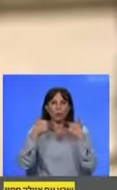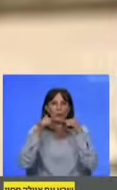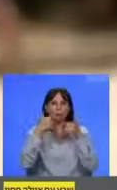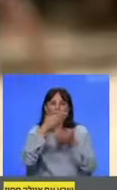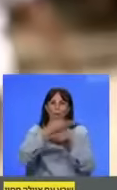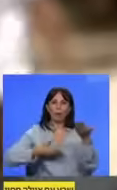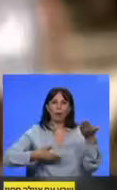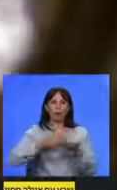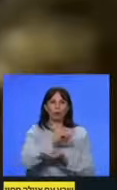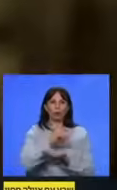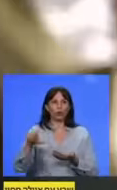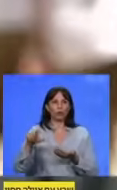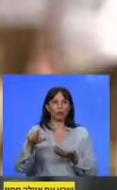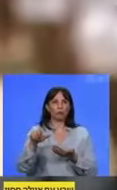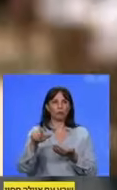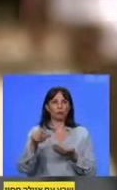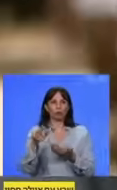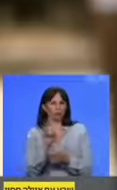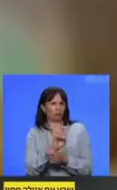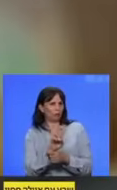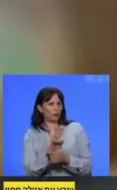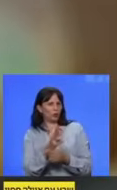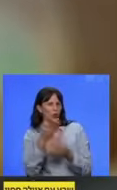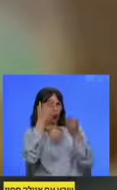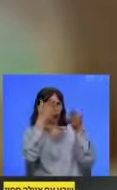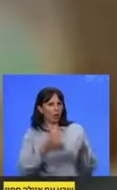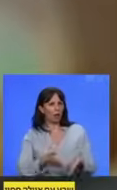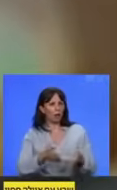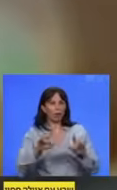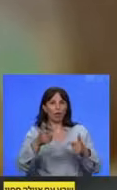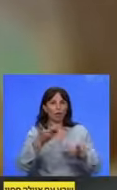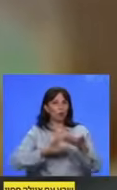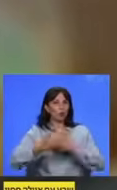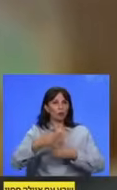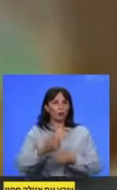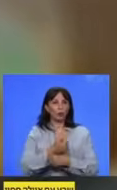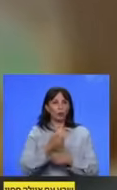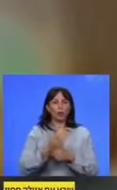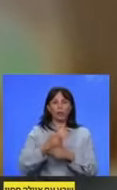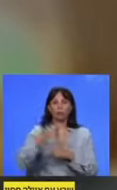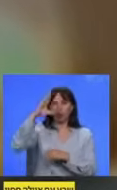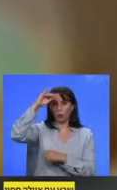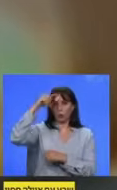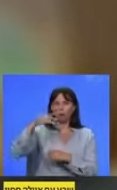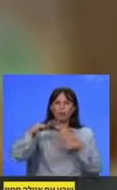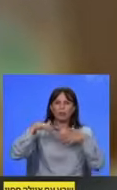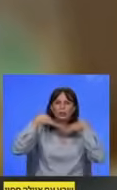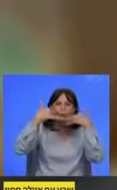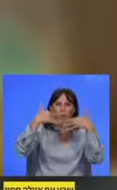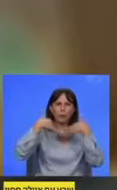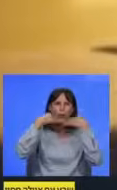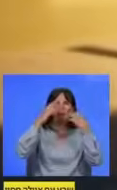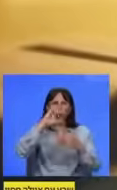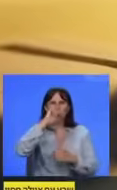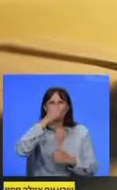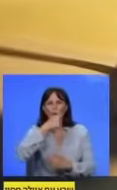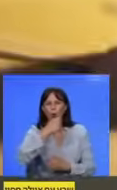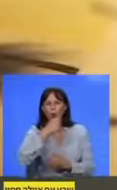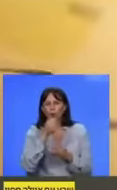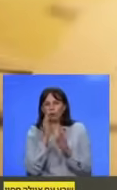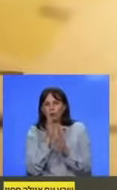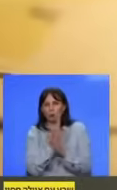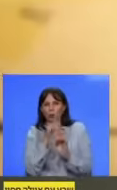האישום, משותים, למה שיתפו פעולה. איקס משתף אותם בסודי הסודות המוכמנים. למה?